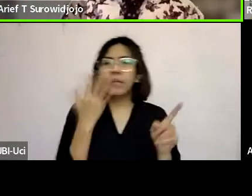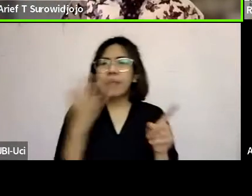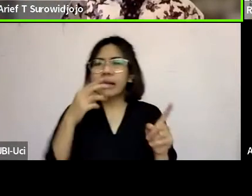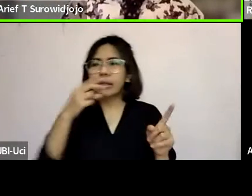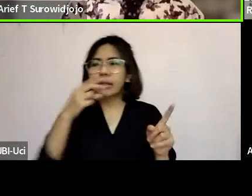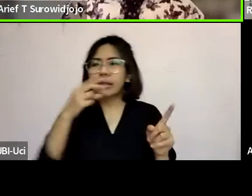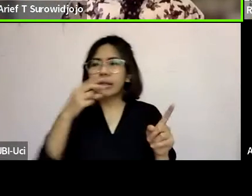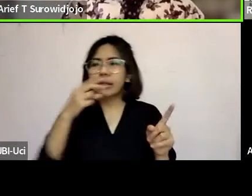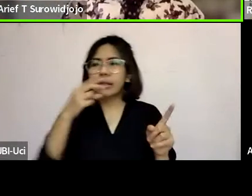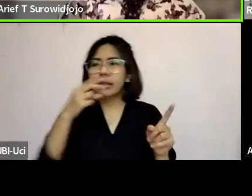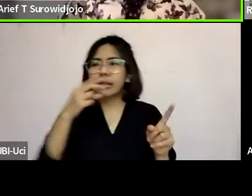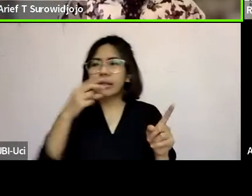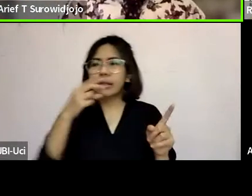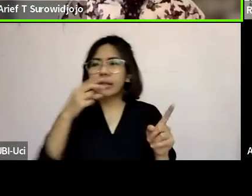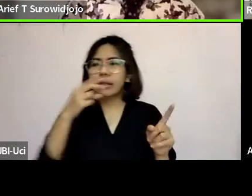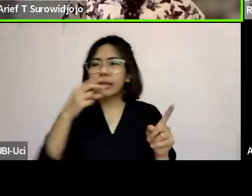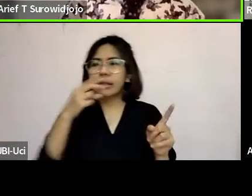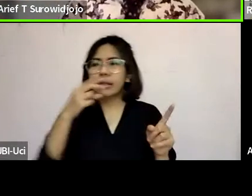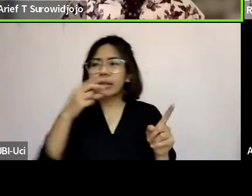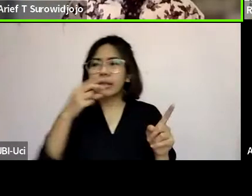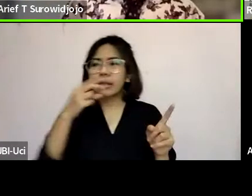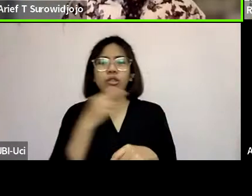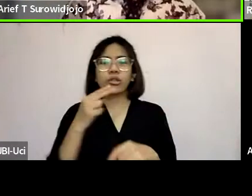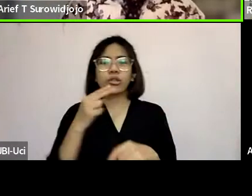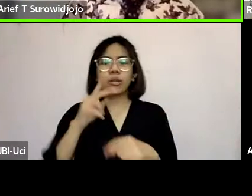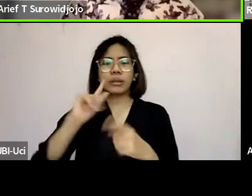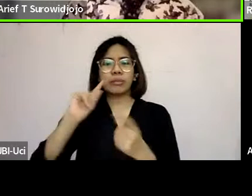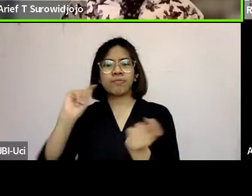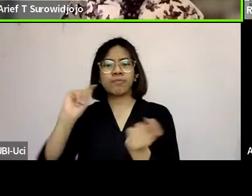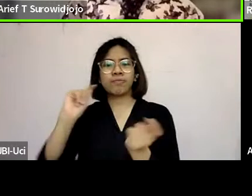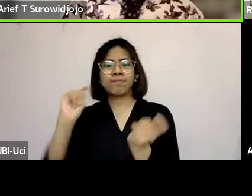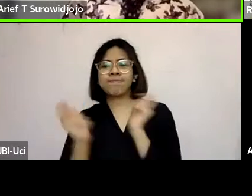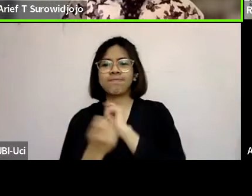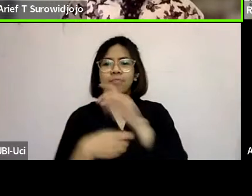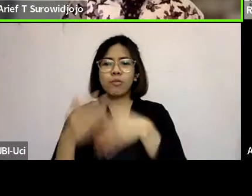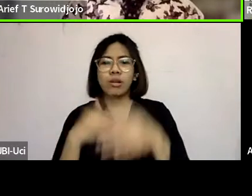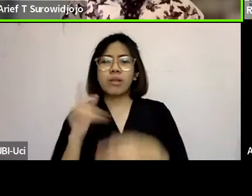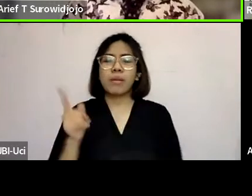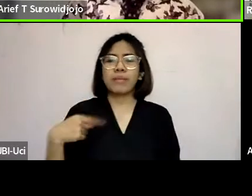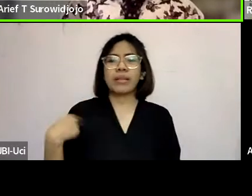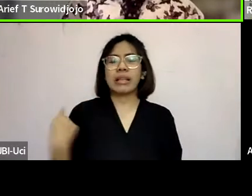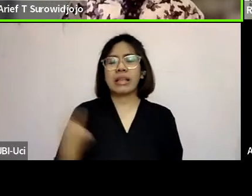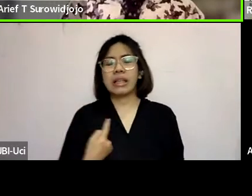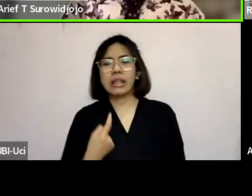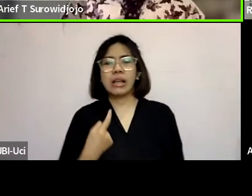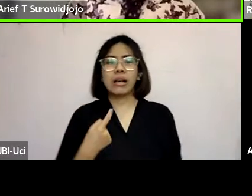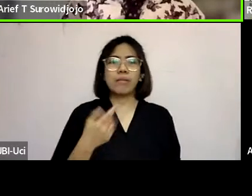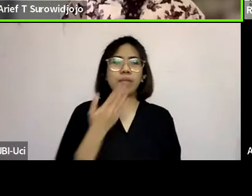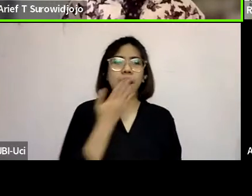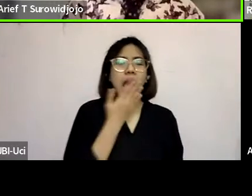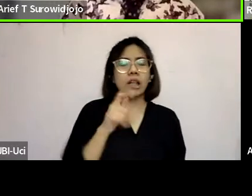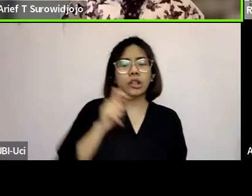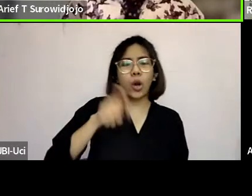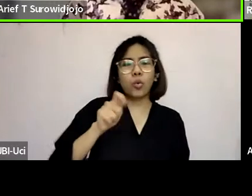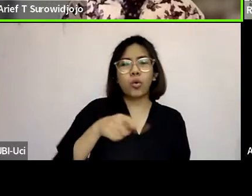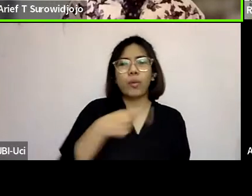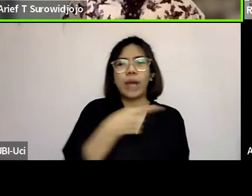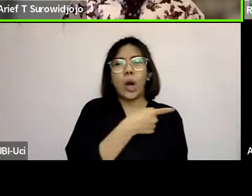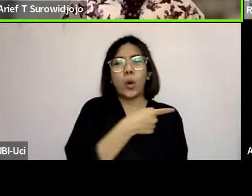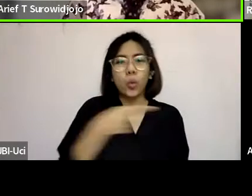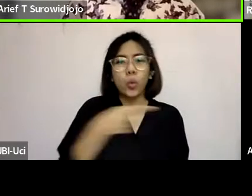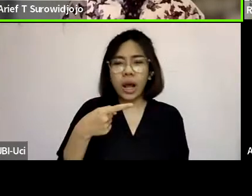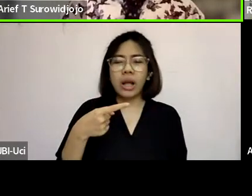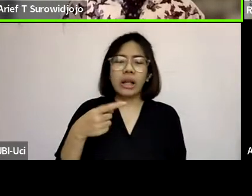bertransformasi kesalahan penggunaan bahasa karena kemiskinan kita adalah berbahasa hukum yang baik dan tepat bisa berdampak negatif terhadap